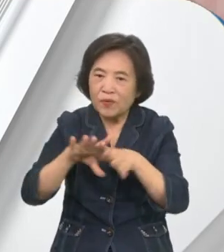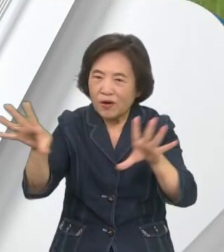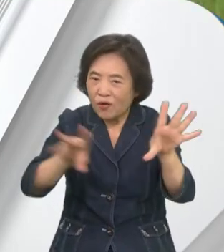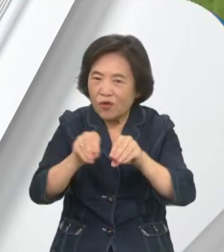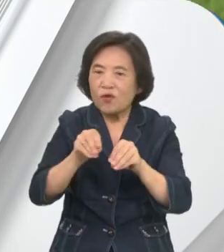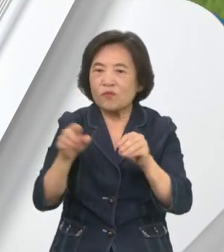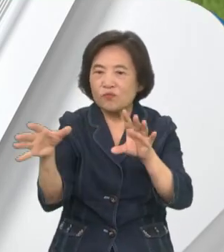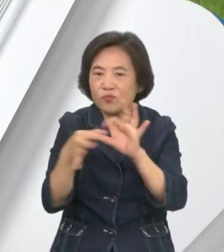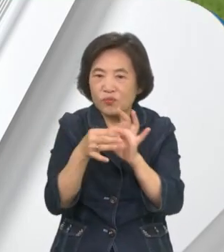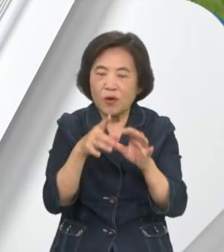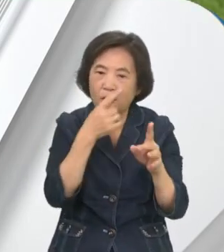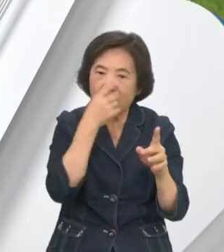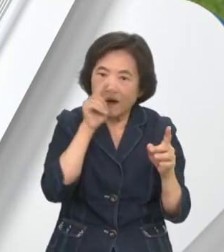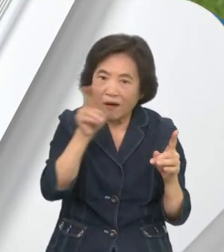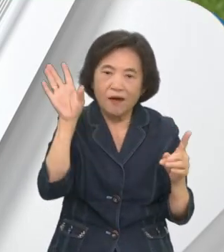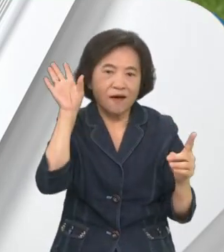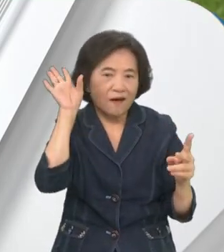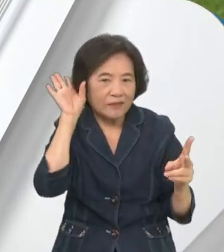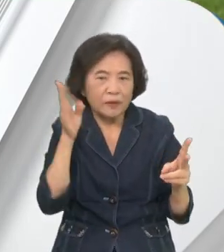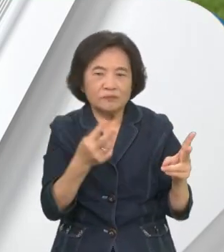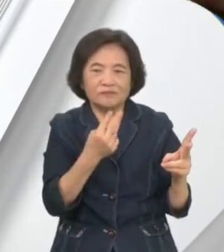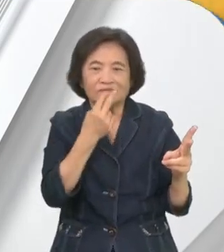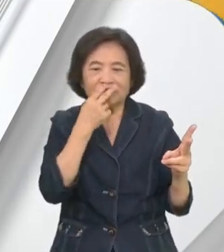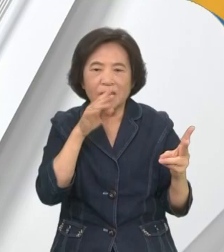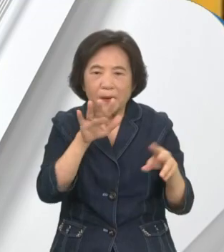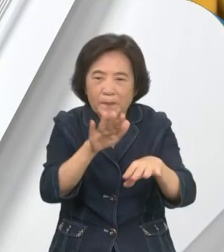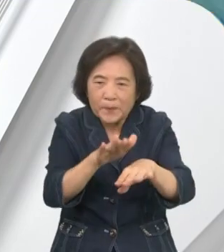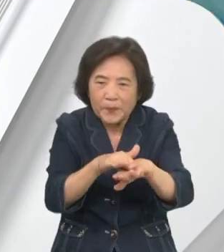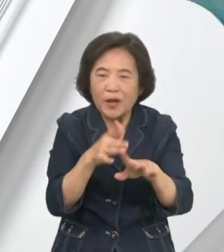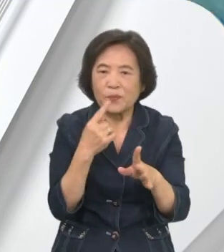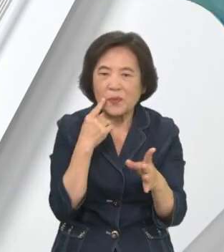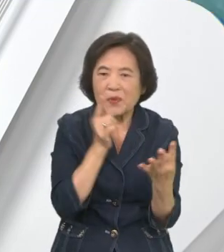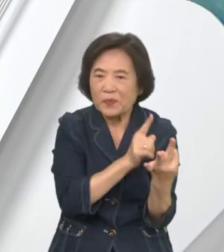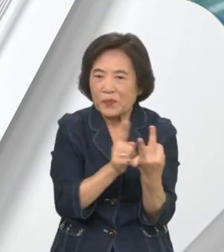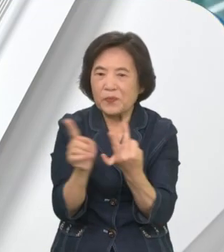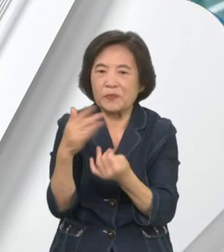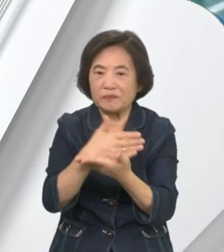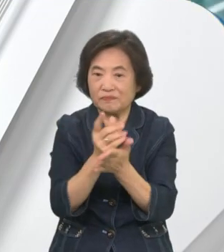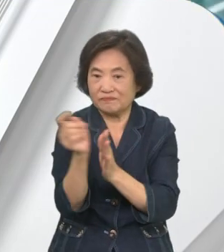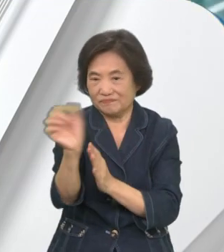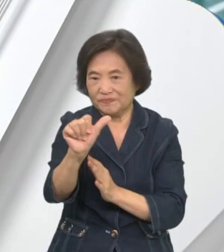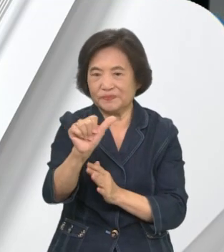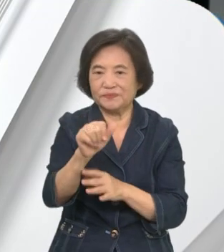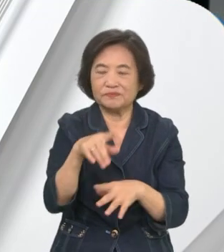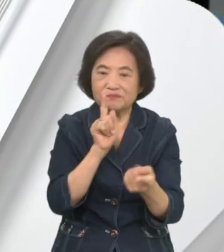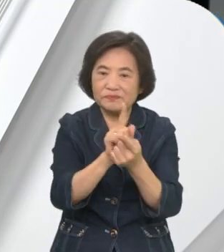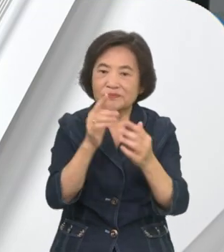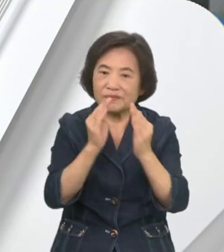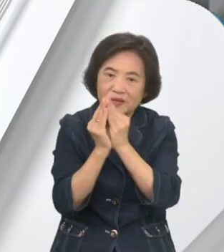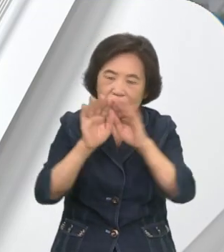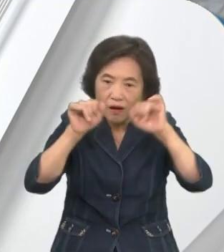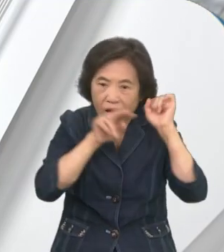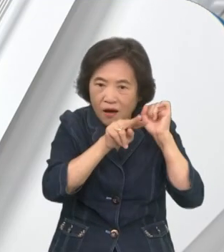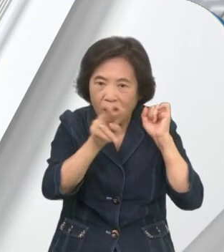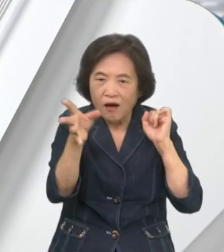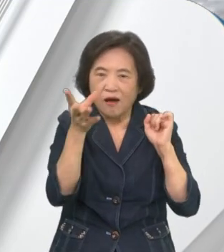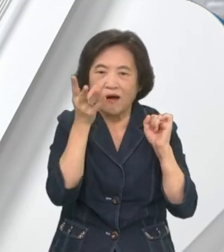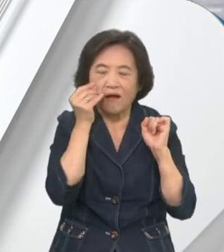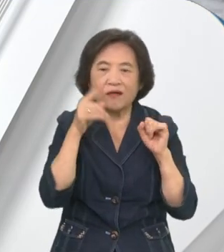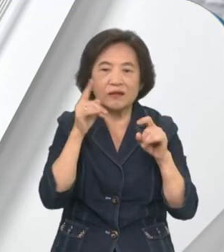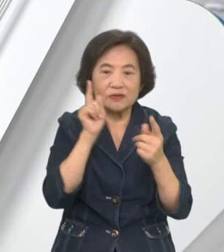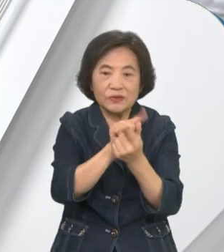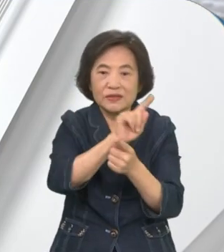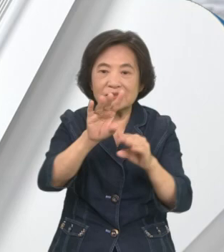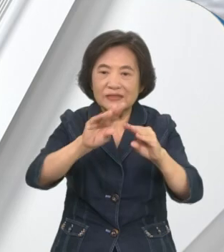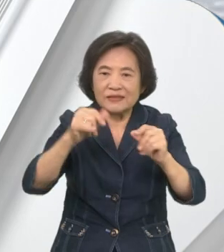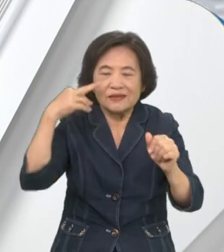身，用课内谈嘅、批嘅、名嘅、食嘅一道五感感觉来体验探索桃园，认识在地嘅